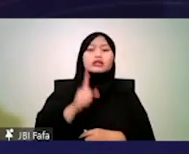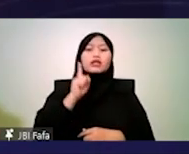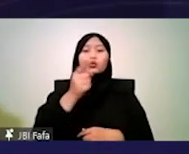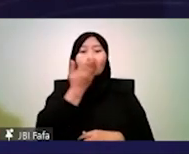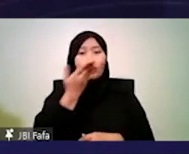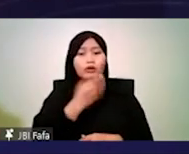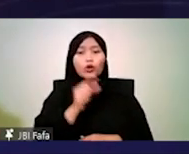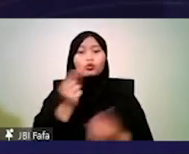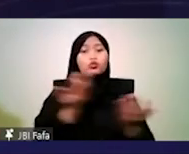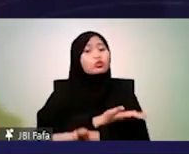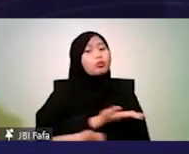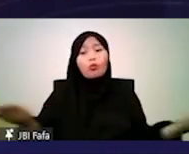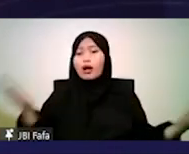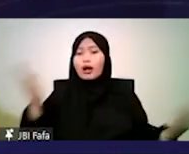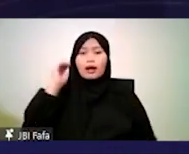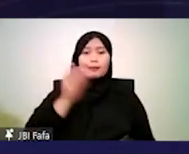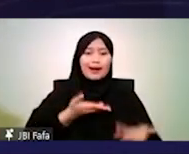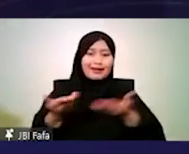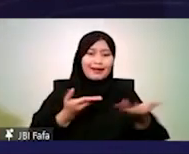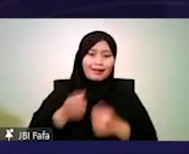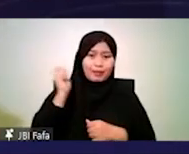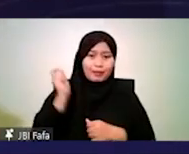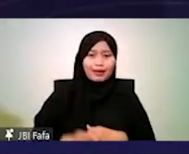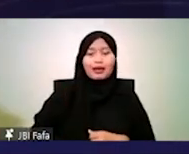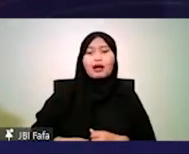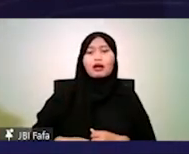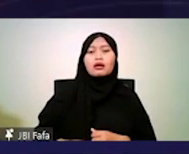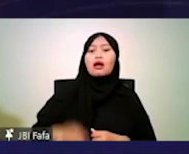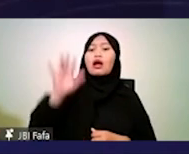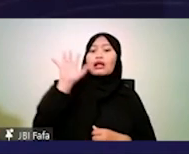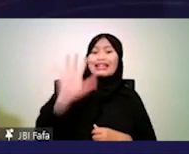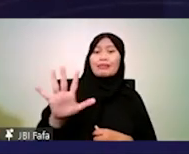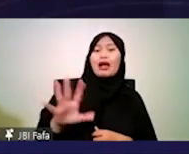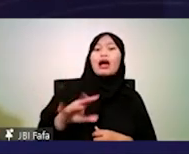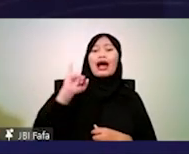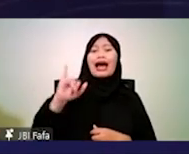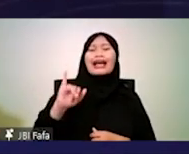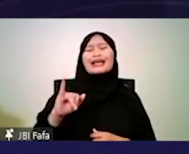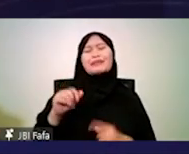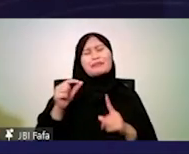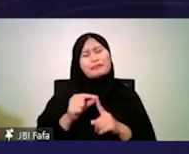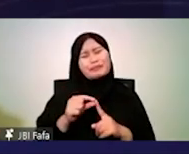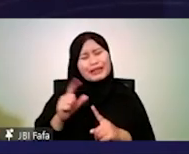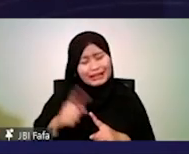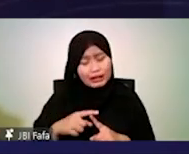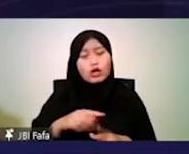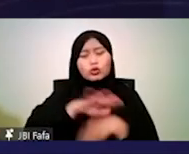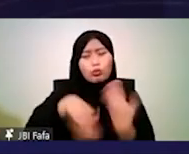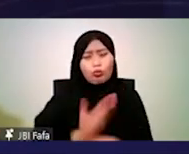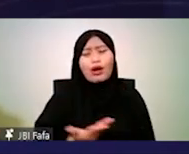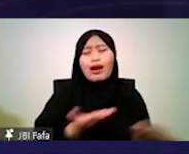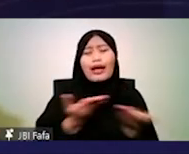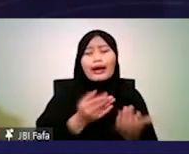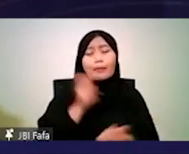untuk seluruh layanan pembayaran 5 air PT yah semua nanti layanan pembayaran